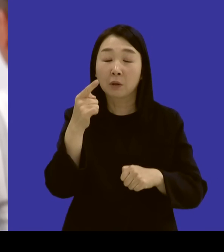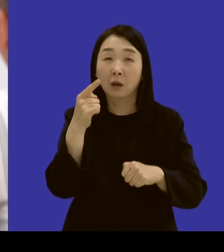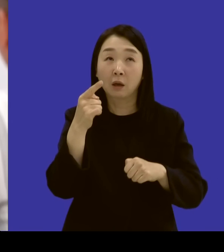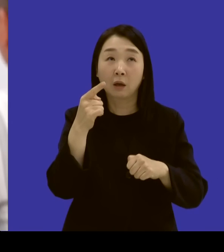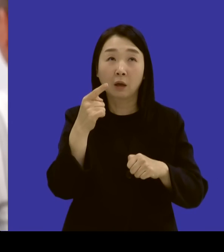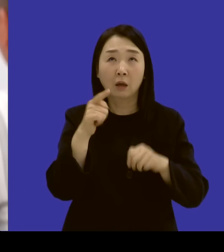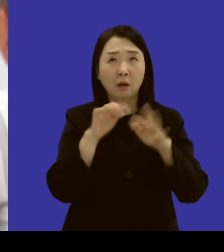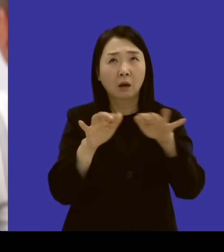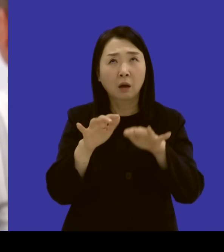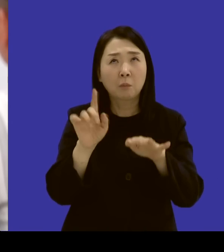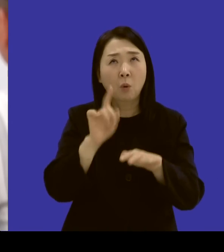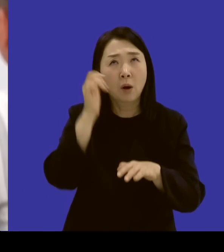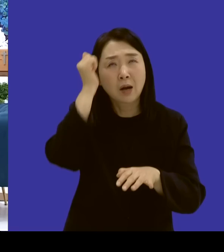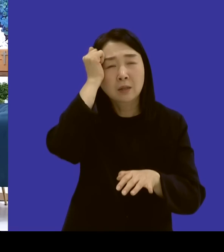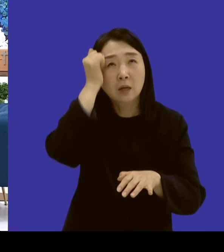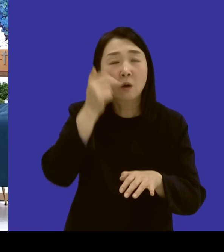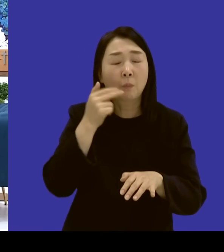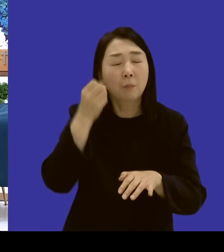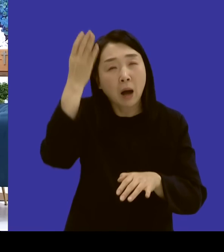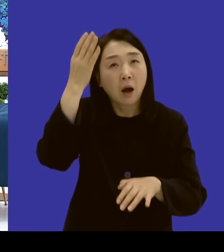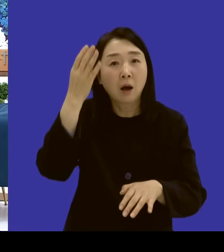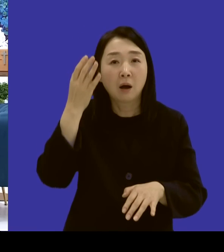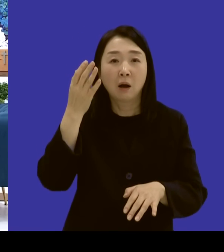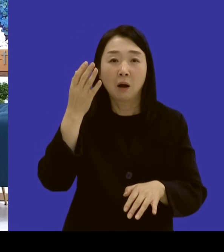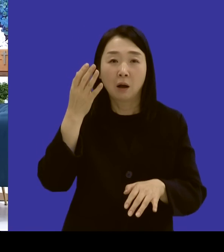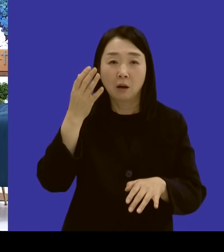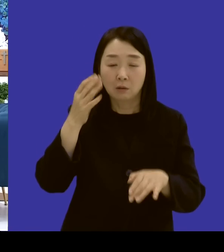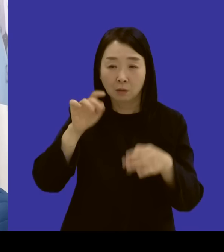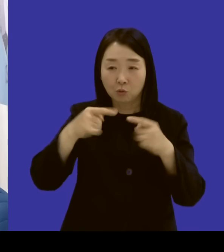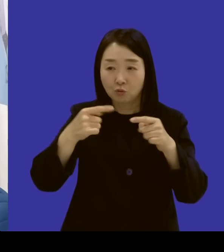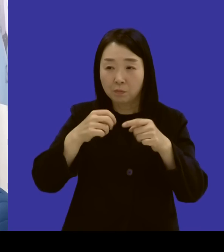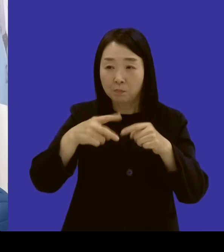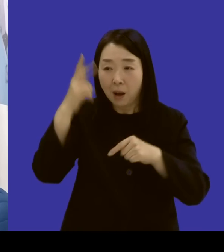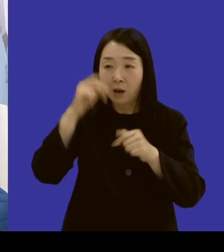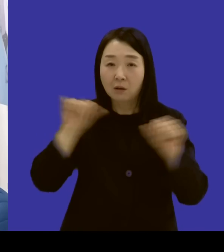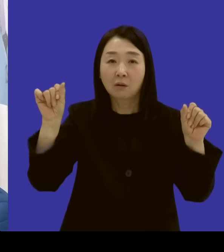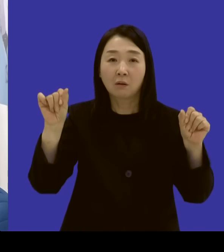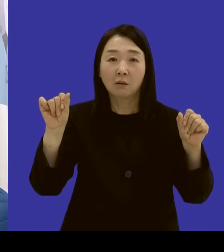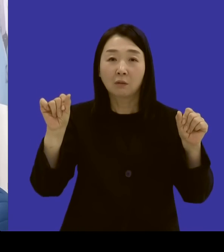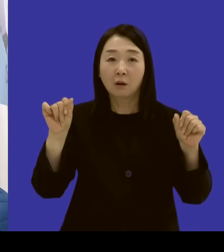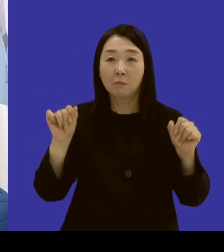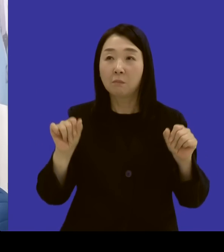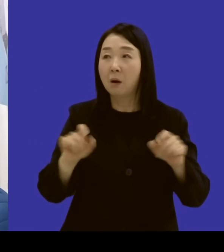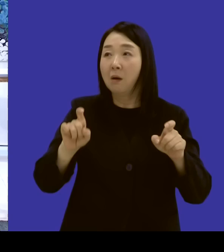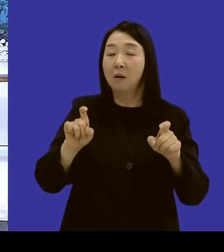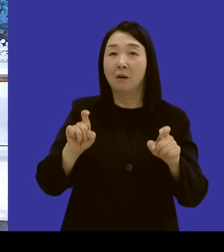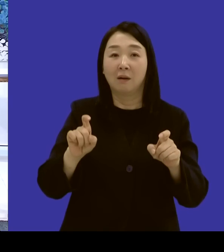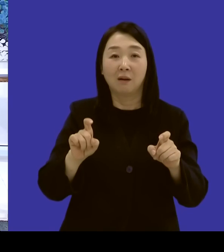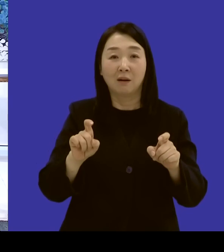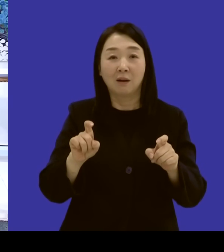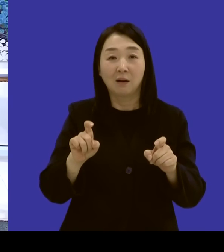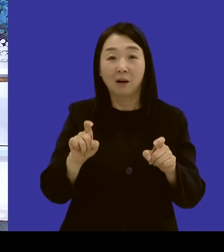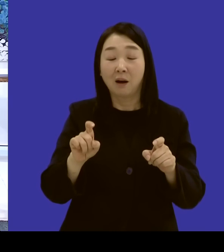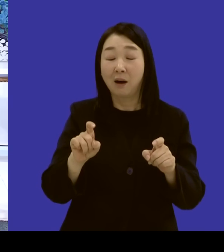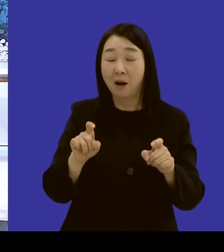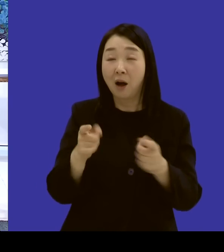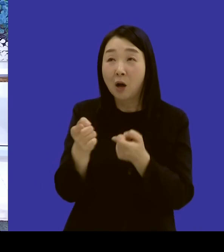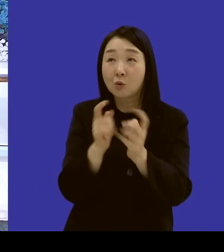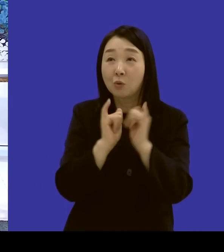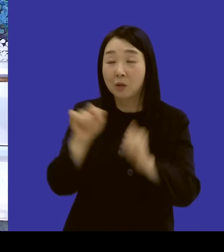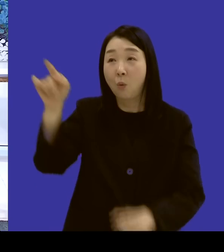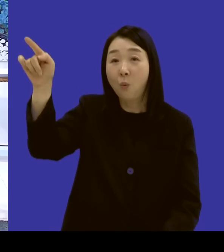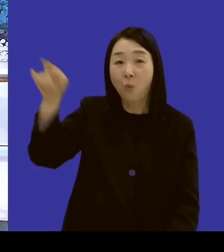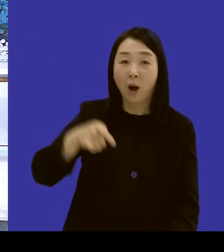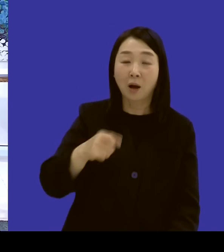나는 거예요. 당황하죠. 네. 근데 줄이 탁 하면서 끊겨서 제가 이렇게 했어요. 예. 그랬더니 막 피아노 조율사가 나와서 미안하다고